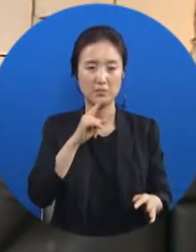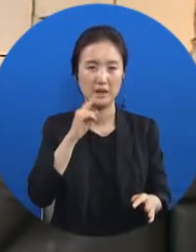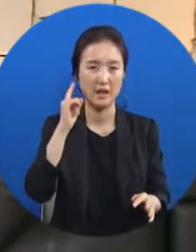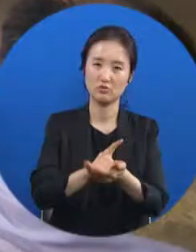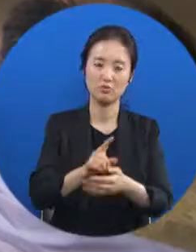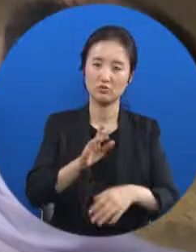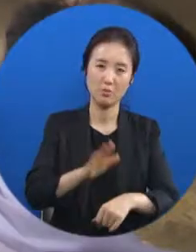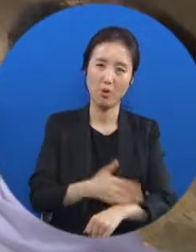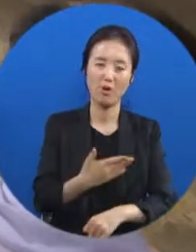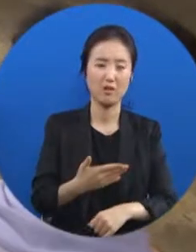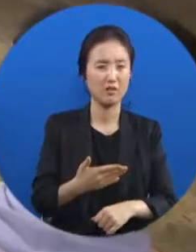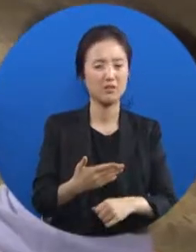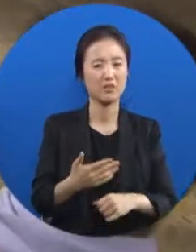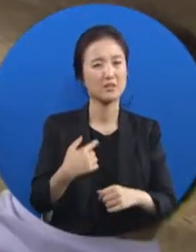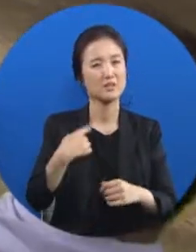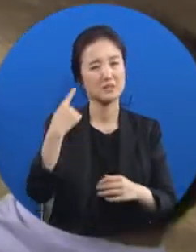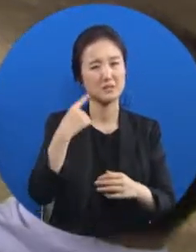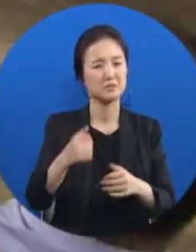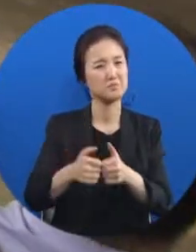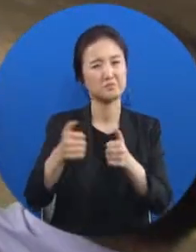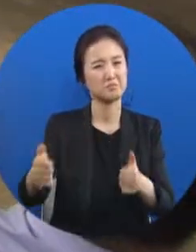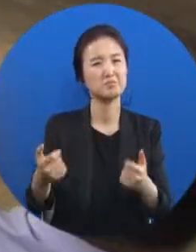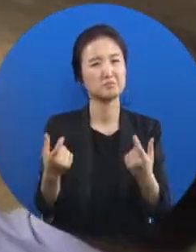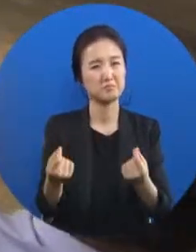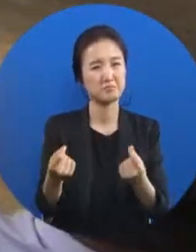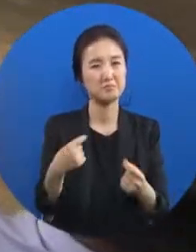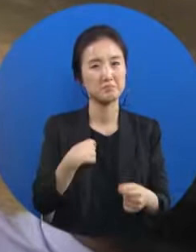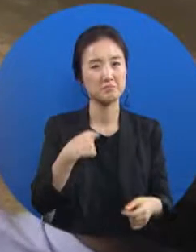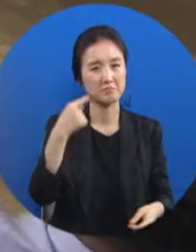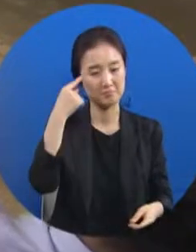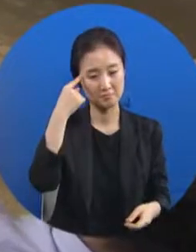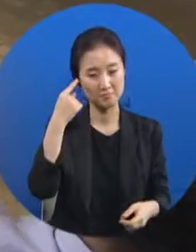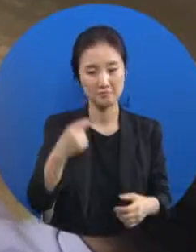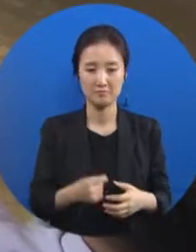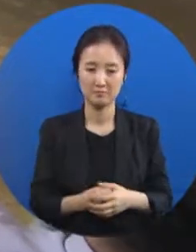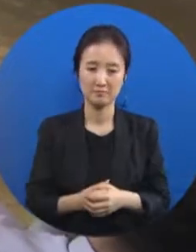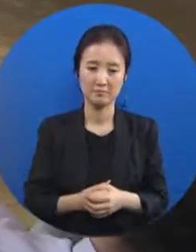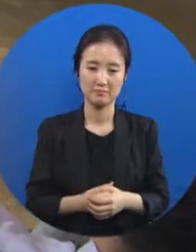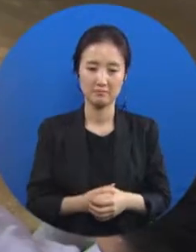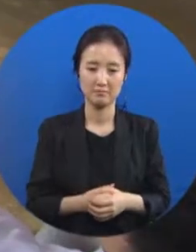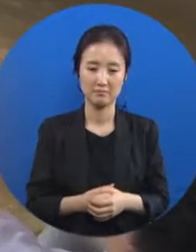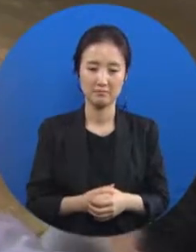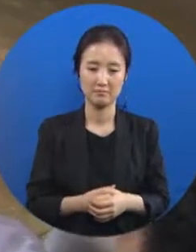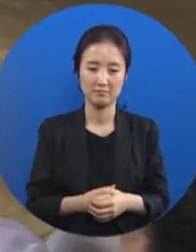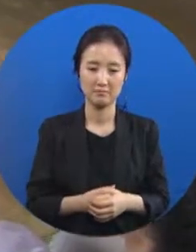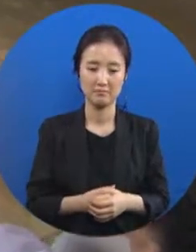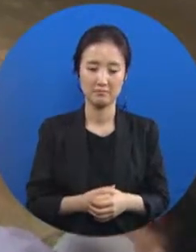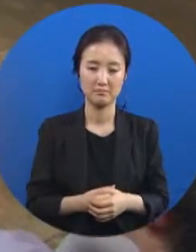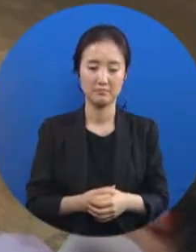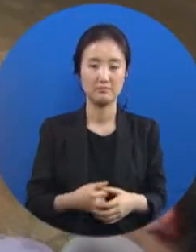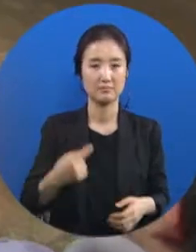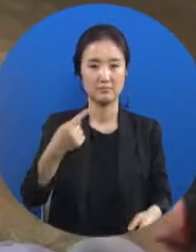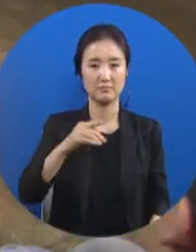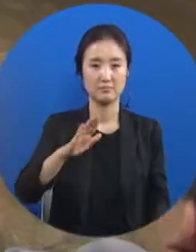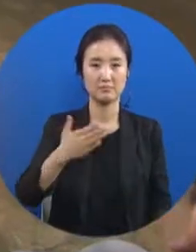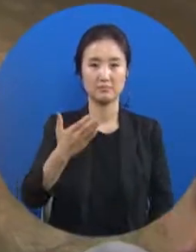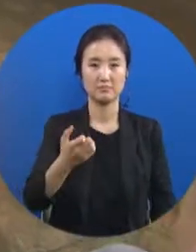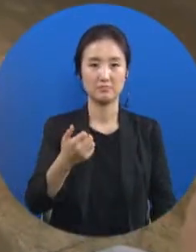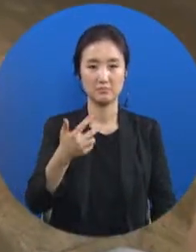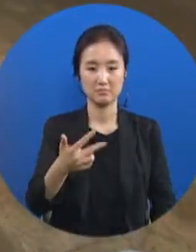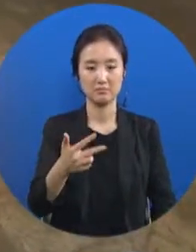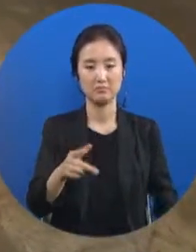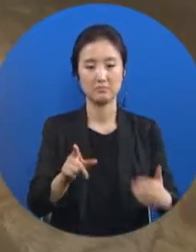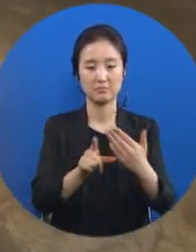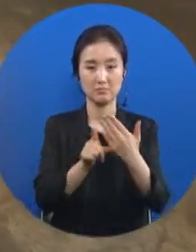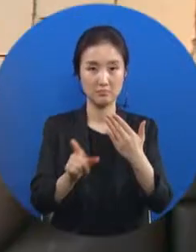거. 예. 또 한 번은 이제 97년 저 이제 갔다 와가지고 제가 그 97년 9월에 영어